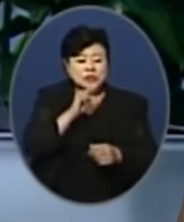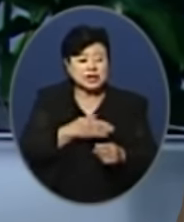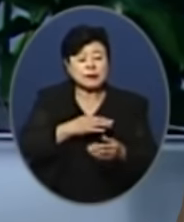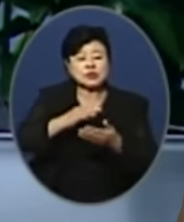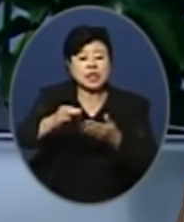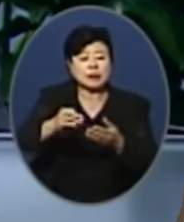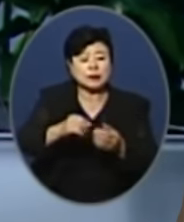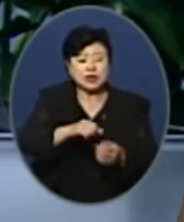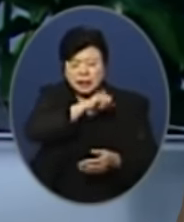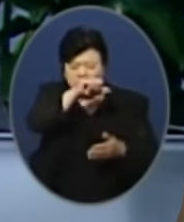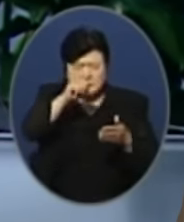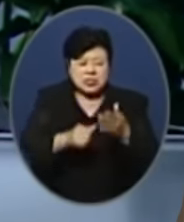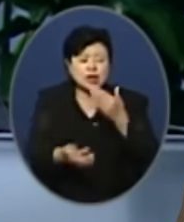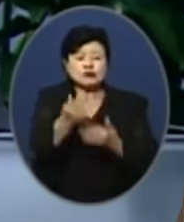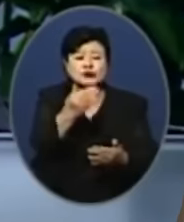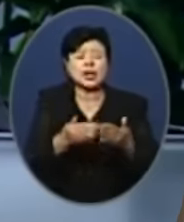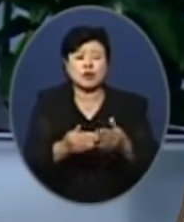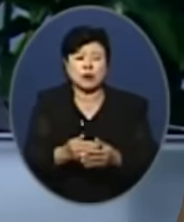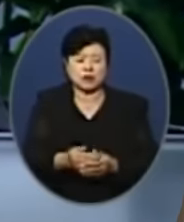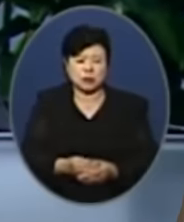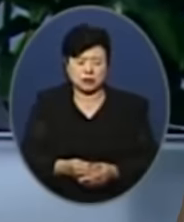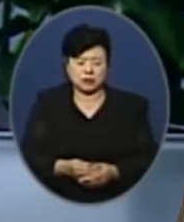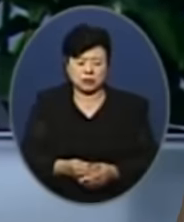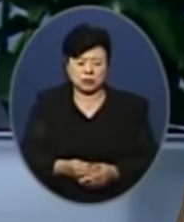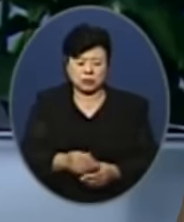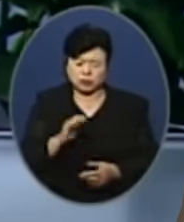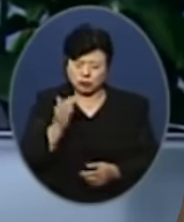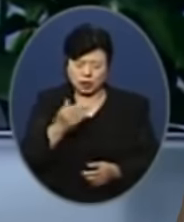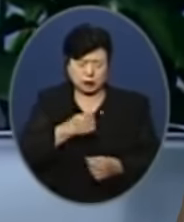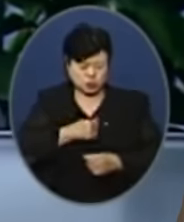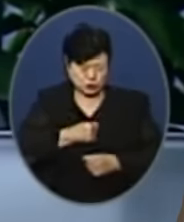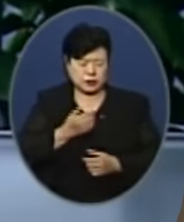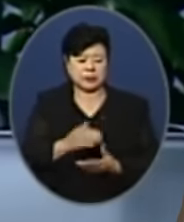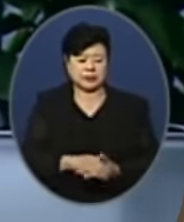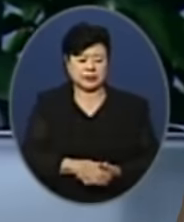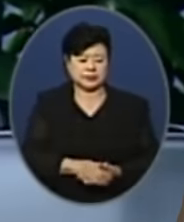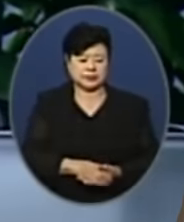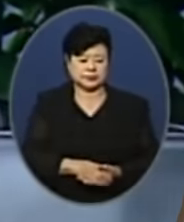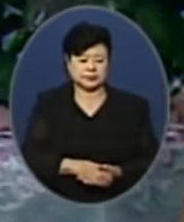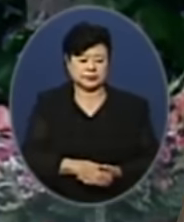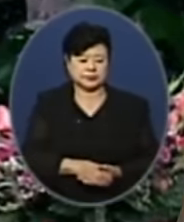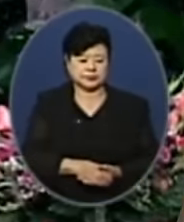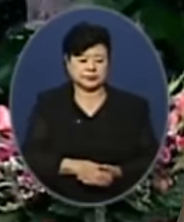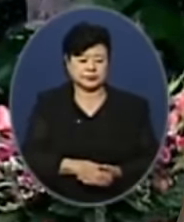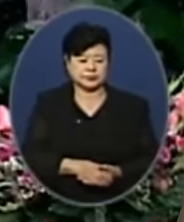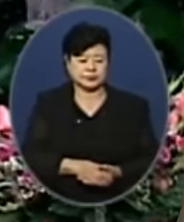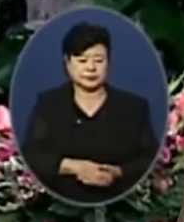온 인생을 불태우는 불길이 될 수도 있는 것입니다.